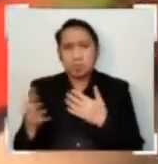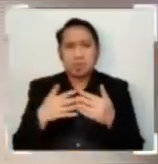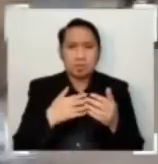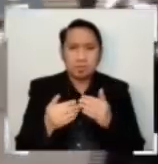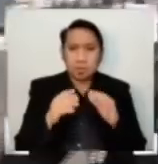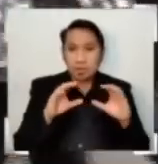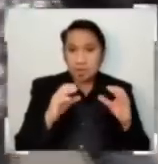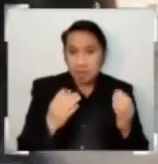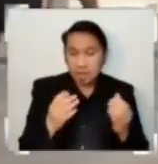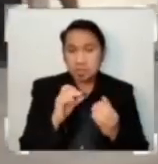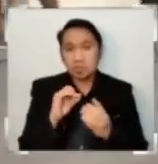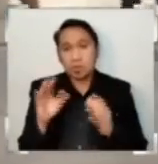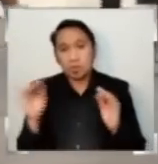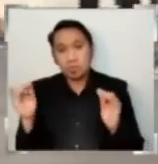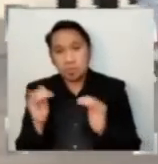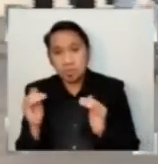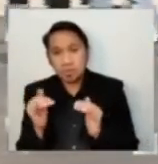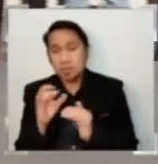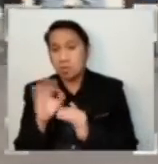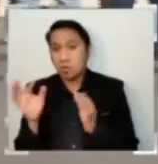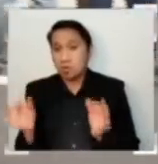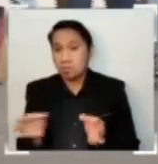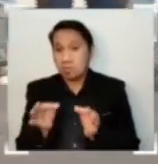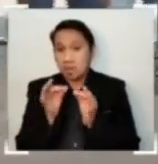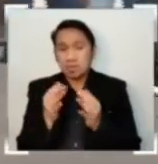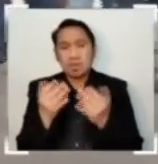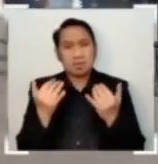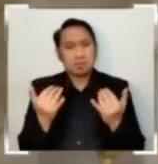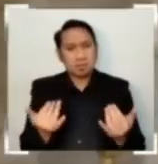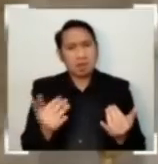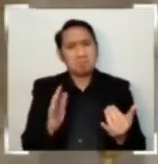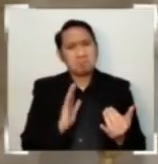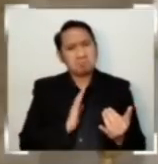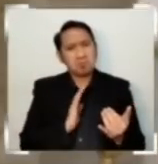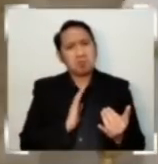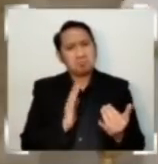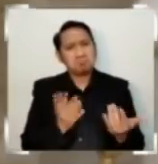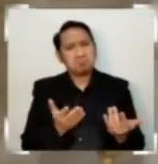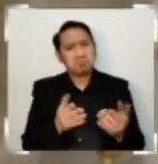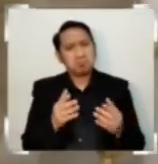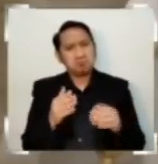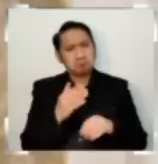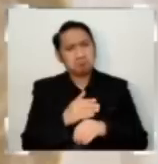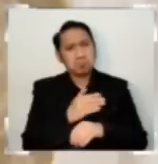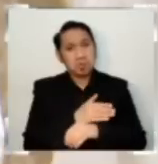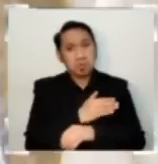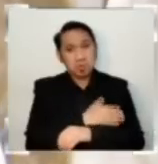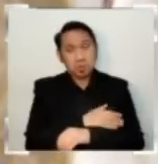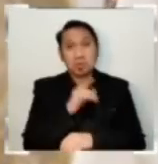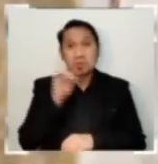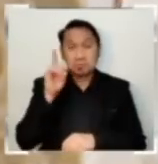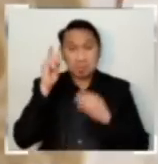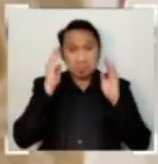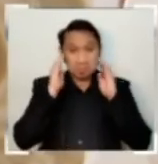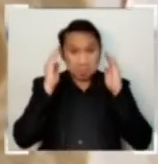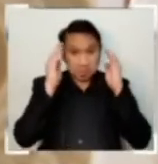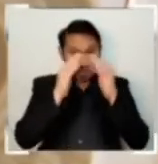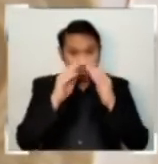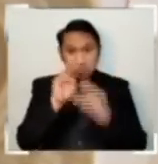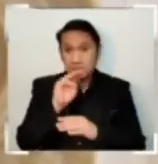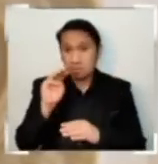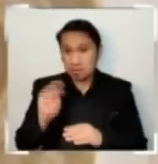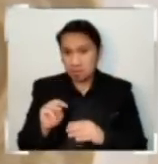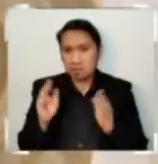misa. At ngayong mas relaxed na ang health protocols, hinikayat ni Manila Archbishop Jose Cardinal Advincula